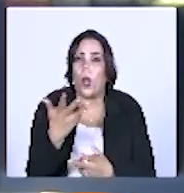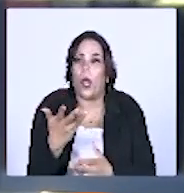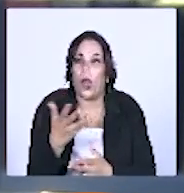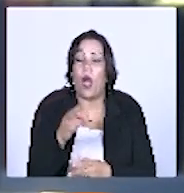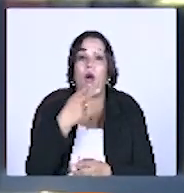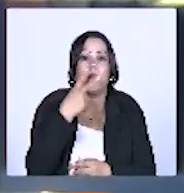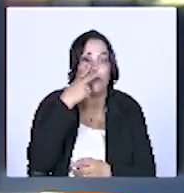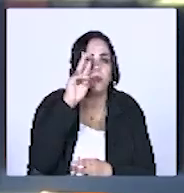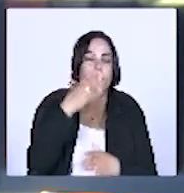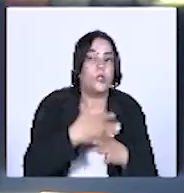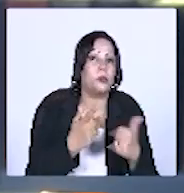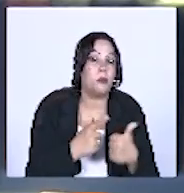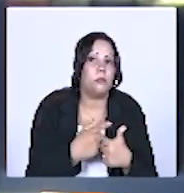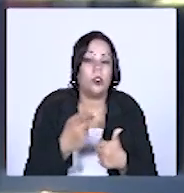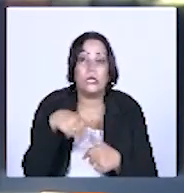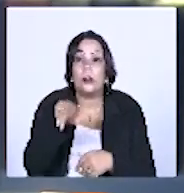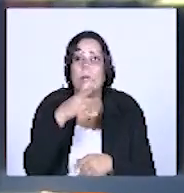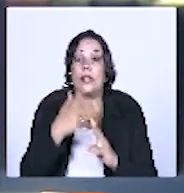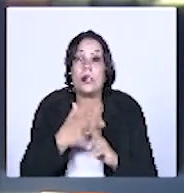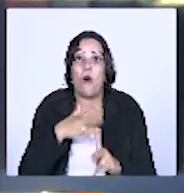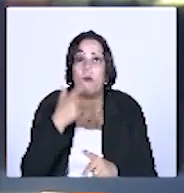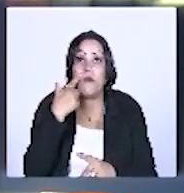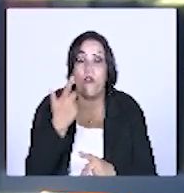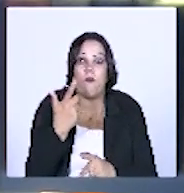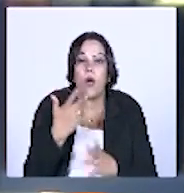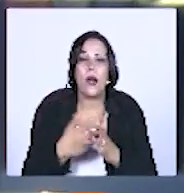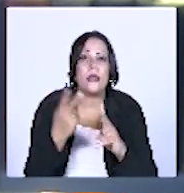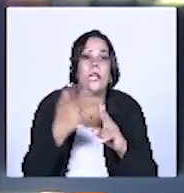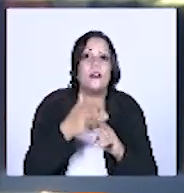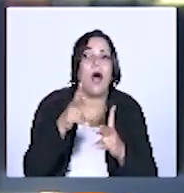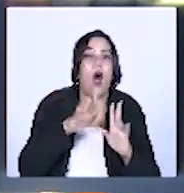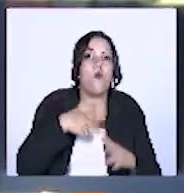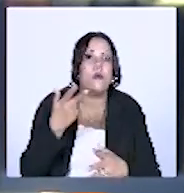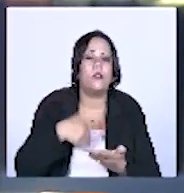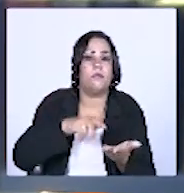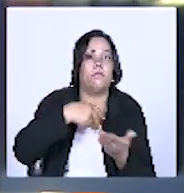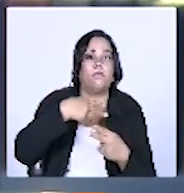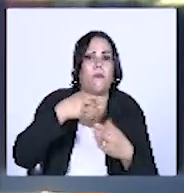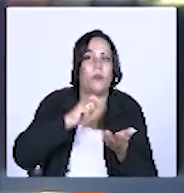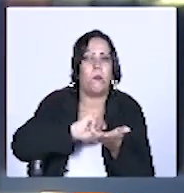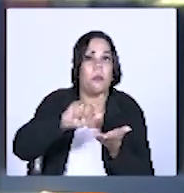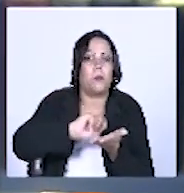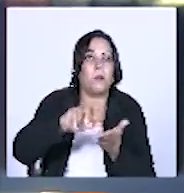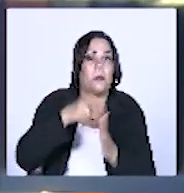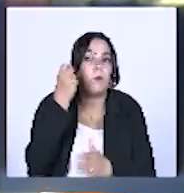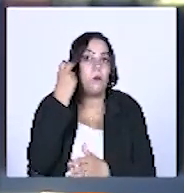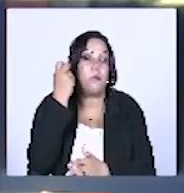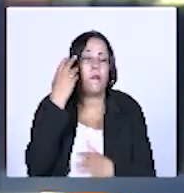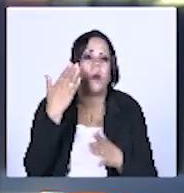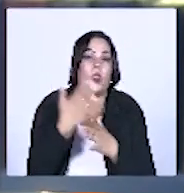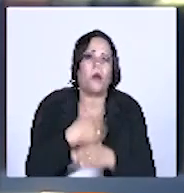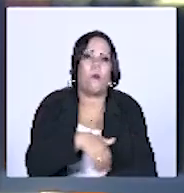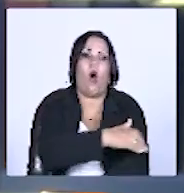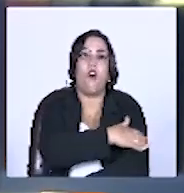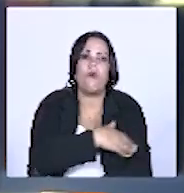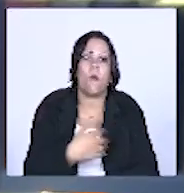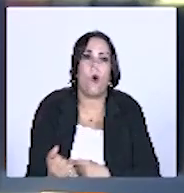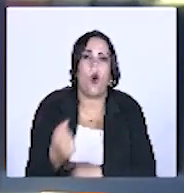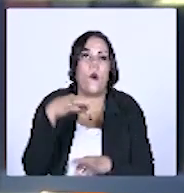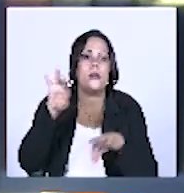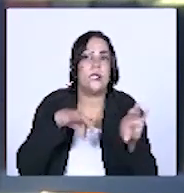وجهات النظر المتعدده بيست طلع راي الناس الناس تبعت له مقترحاتها الاحزاب القوى